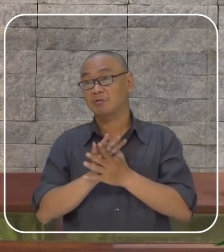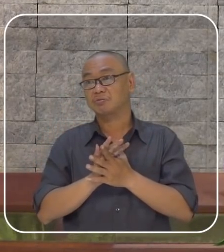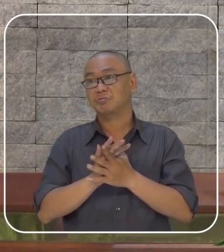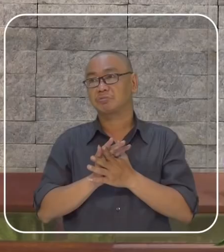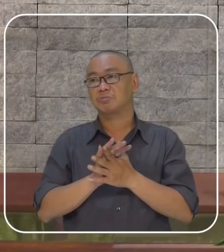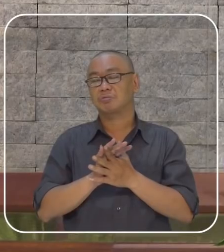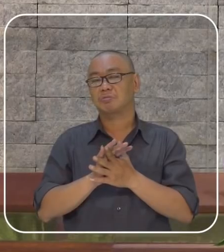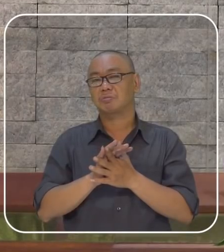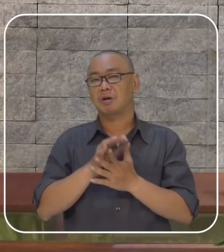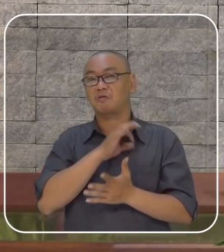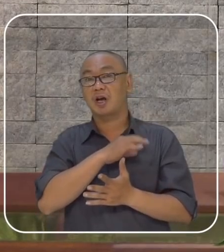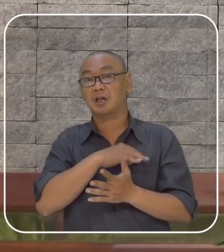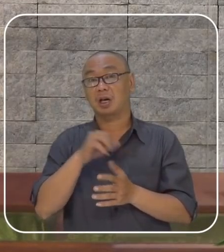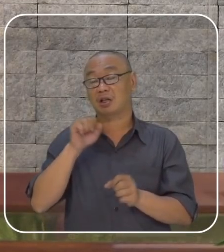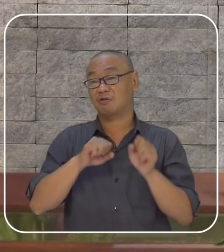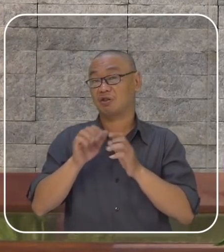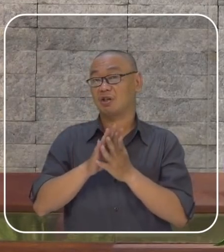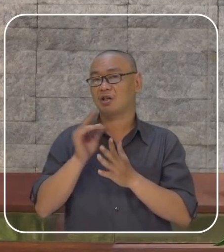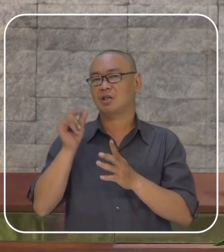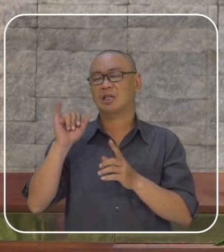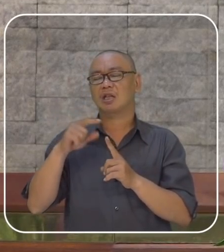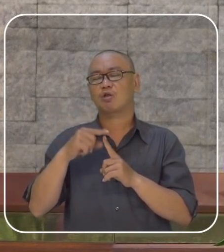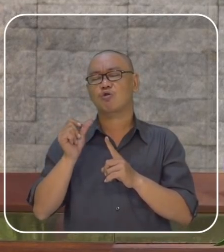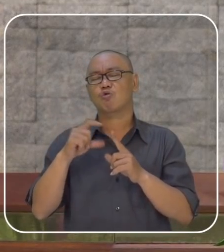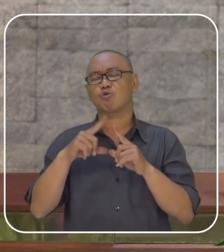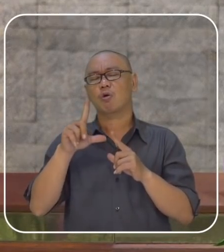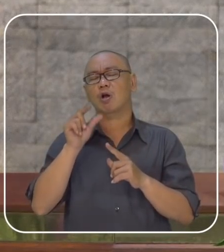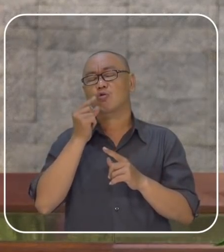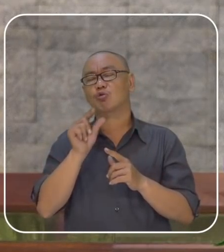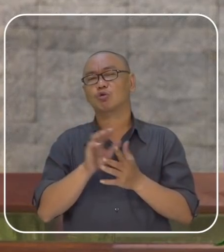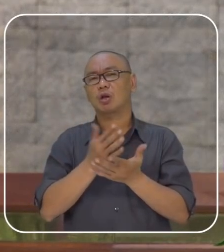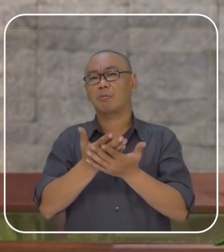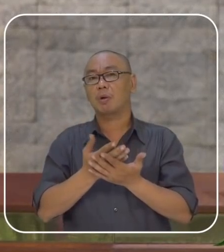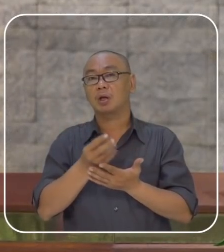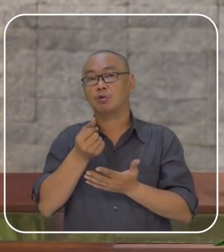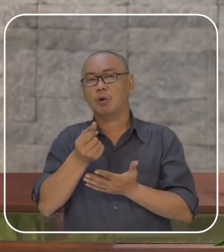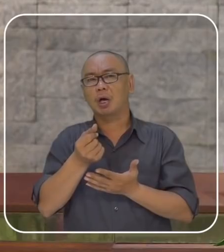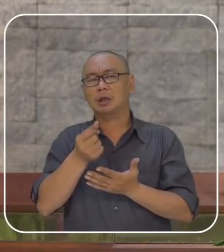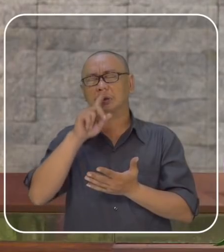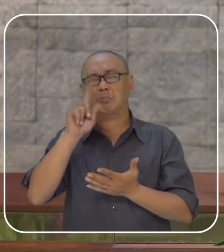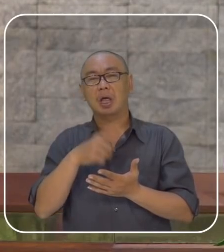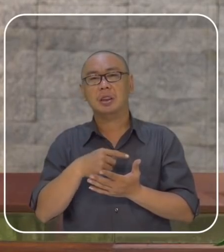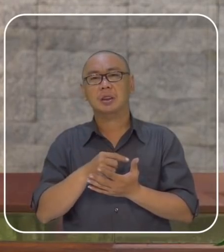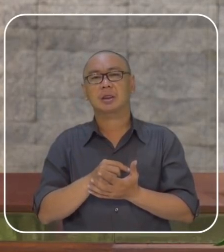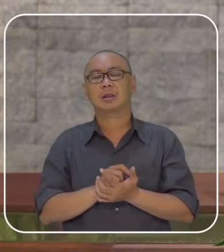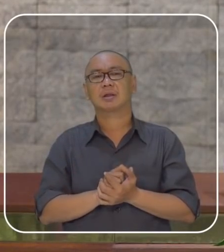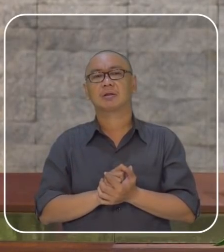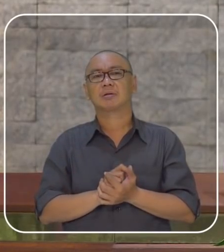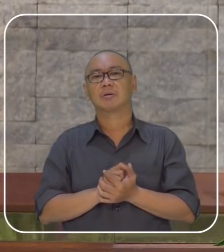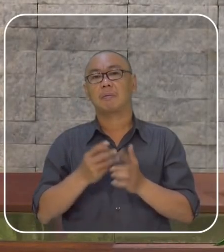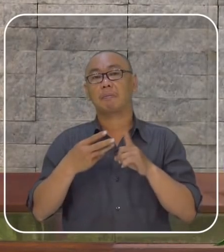ritual untuk mendapatkan uang lebih cepat. Ya, Bait